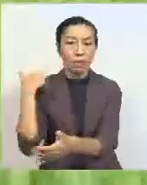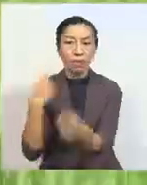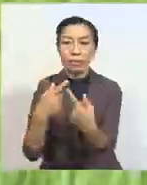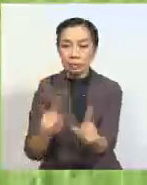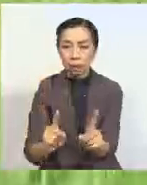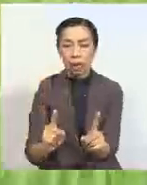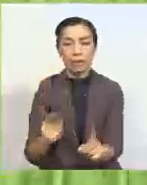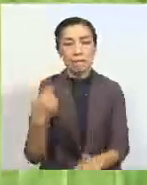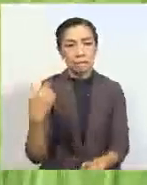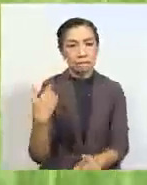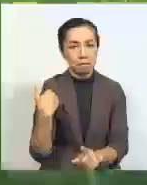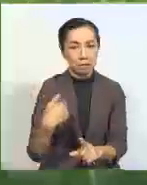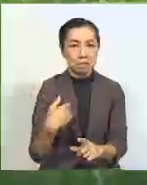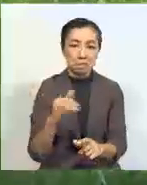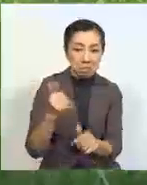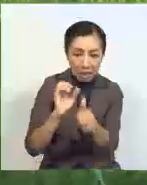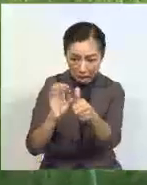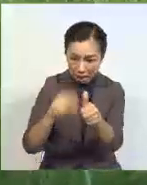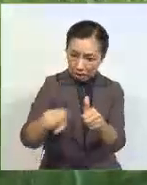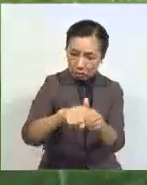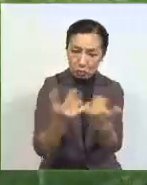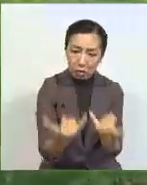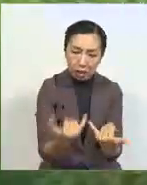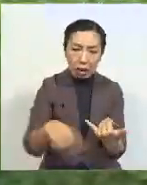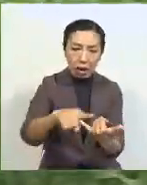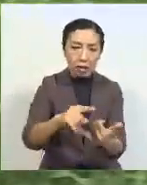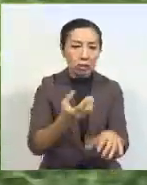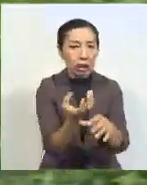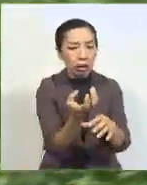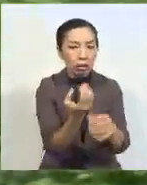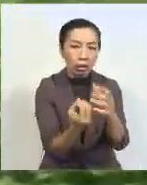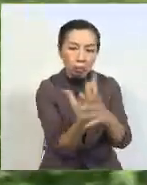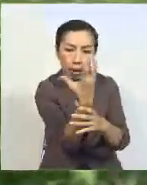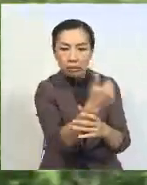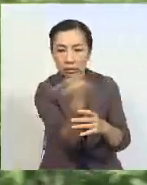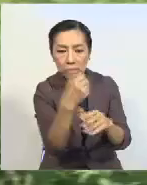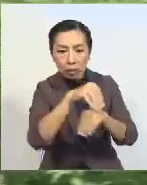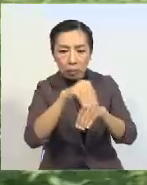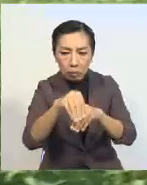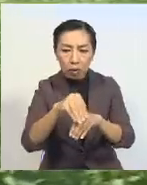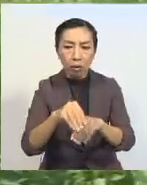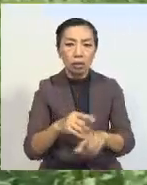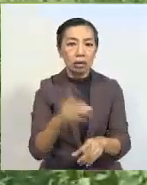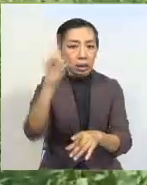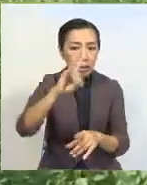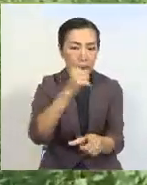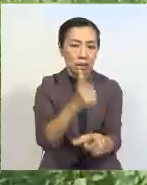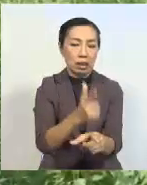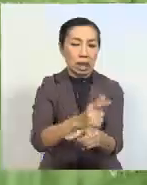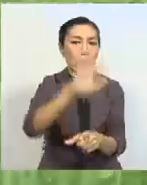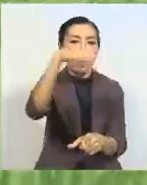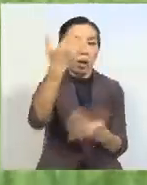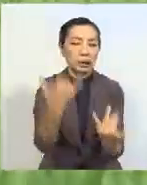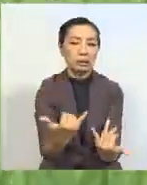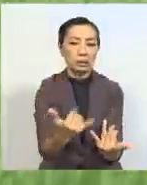มีการเสนอแนวทางอาจจะให้ไปปลูกพืชน้ำน้อยหรือการเลี้ยงสัตว์ให้กับเกษตรกรในการทดแทนช่วงนี้ไปก่อนค่ะ